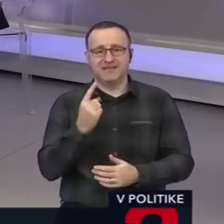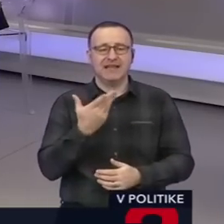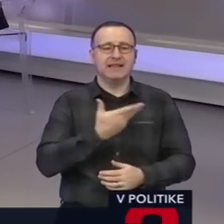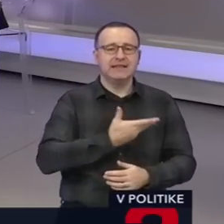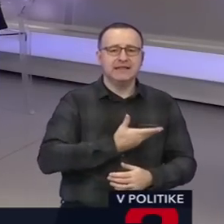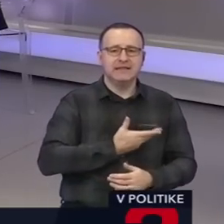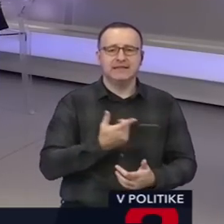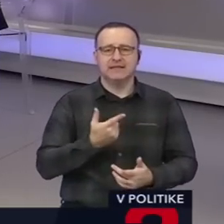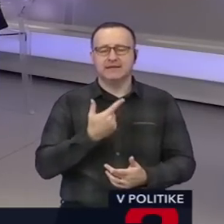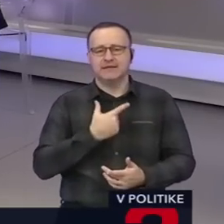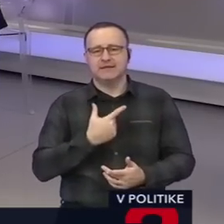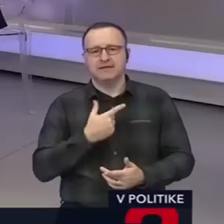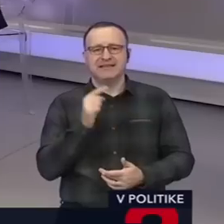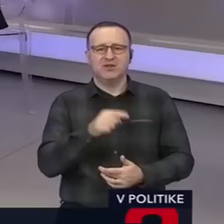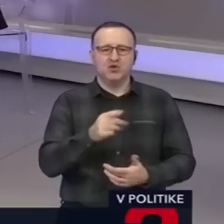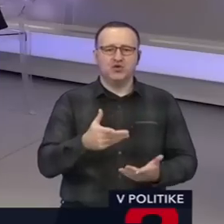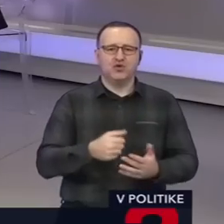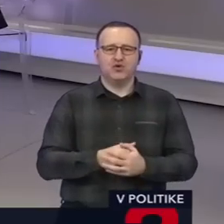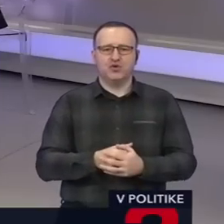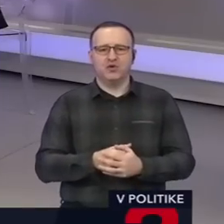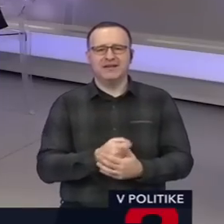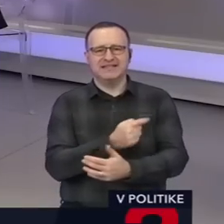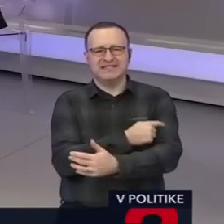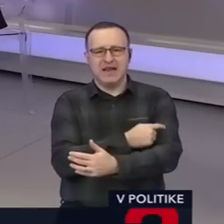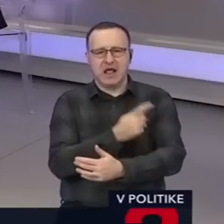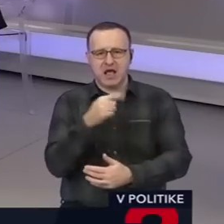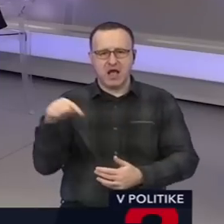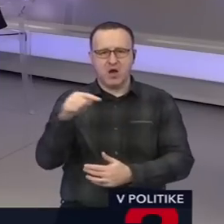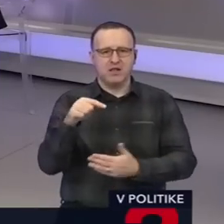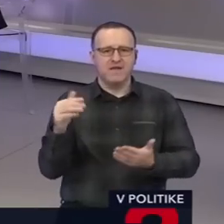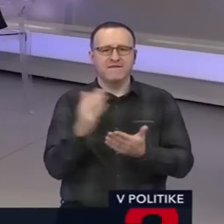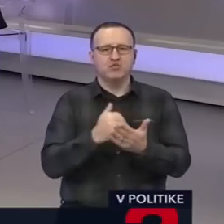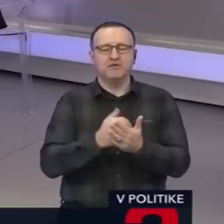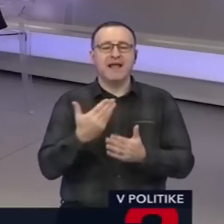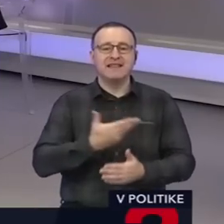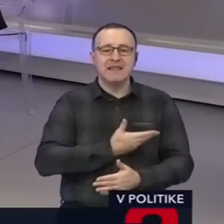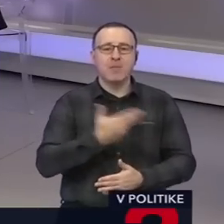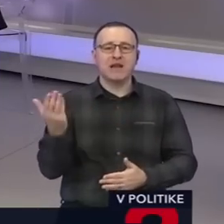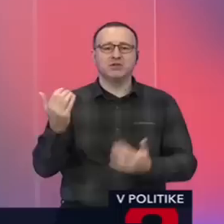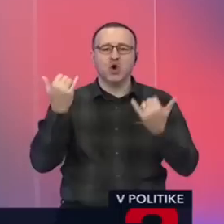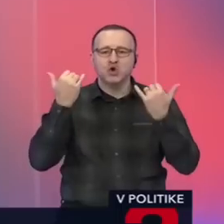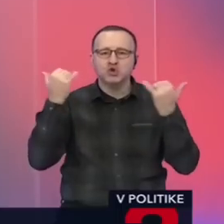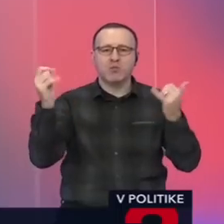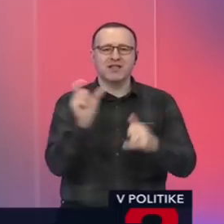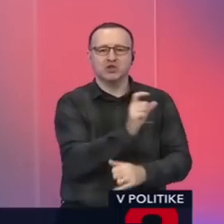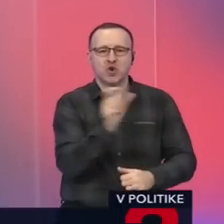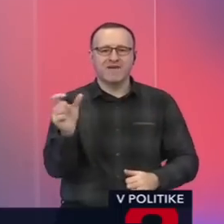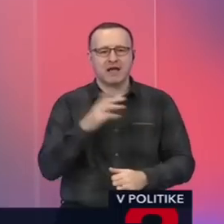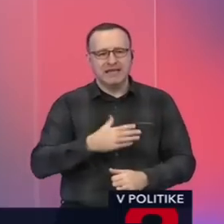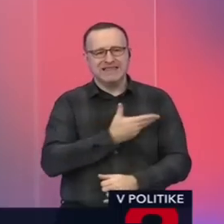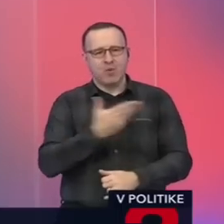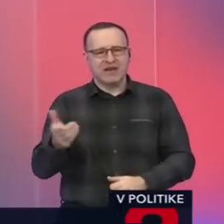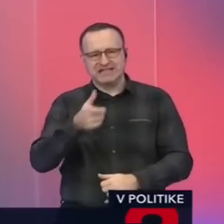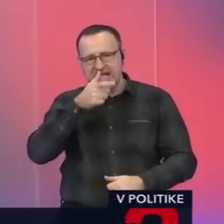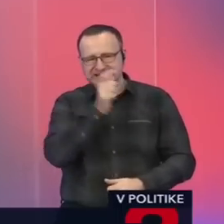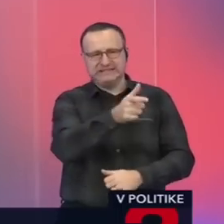demokratickými, teda tieto síly sa využívajú demokraciu a slobodu slova na podvracanie demokracie ako